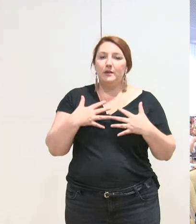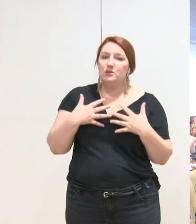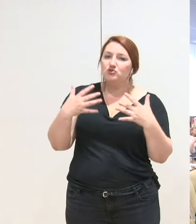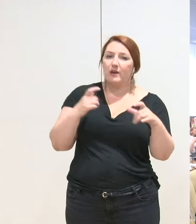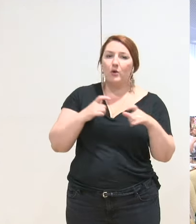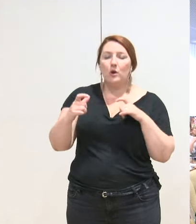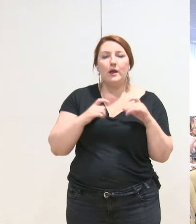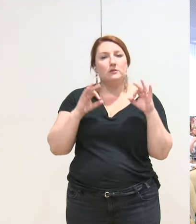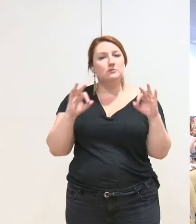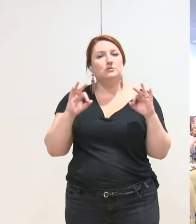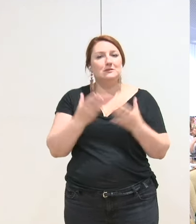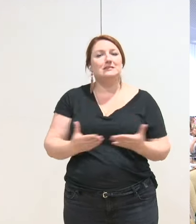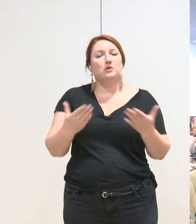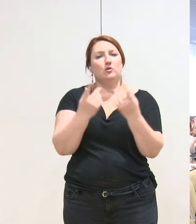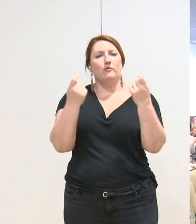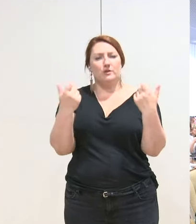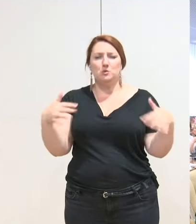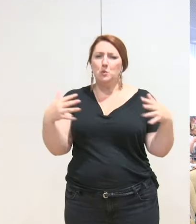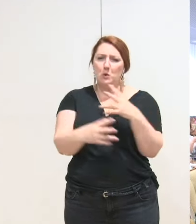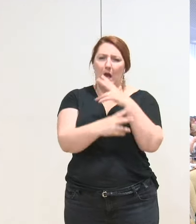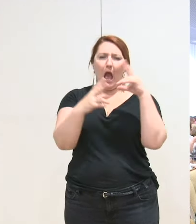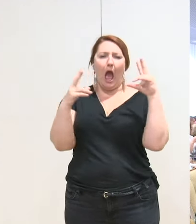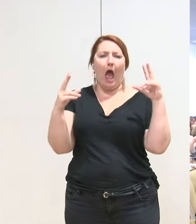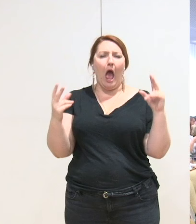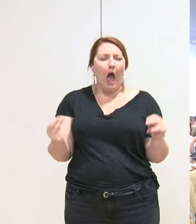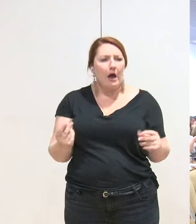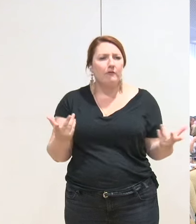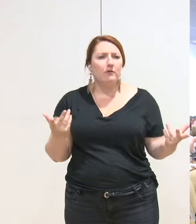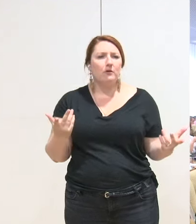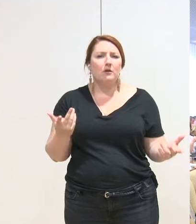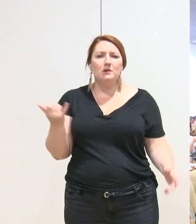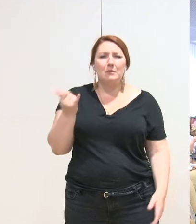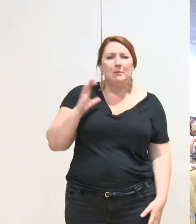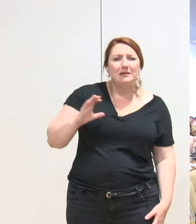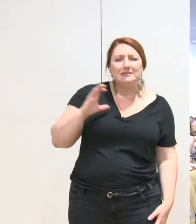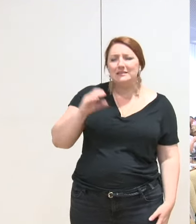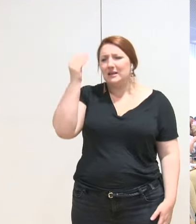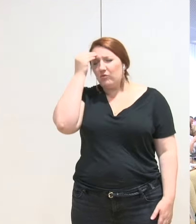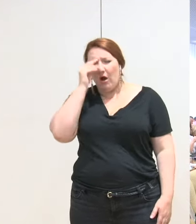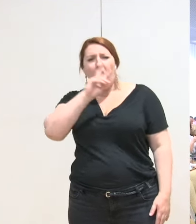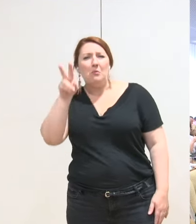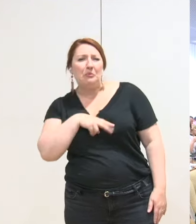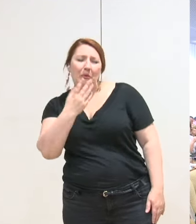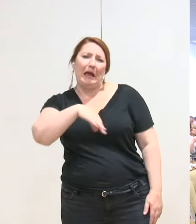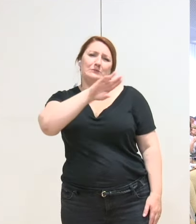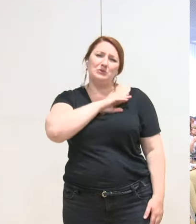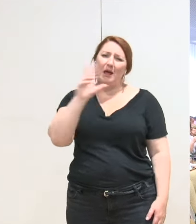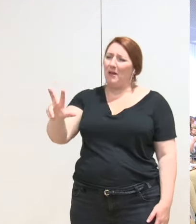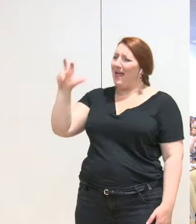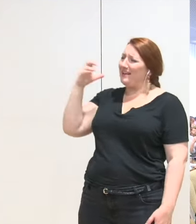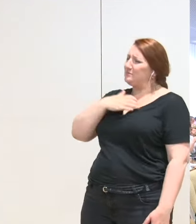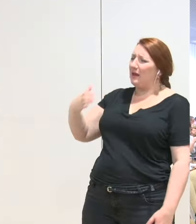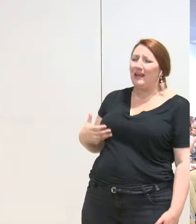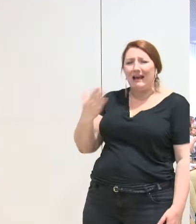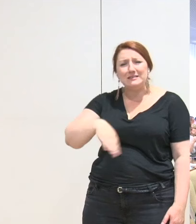la situation de nos finances est vraiment trop grave pour essayer de savoir ce qui vous incombe ou ce qui qui incombe à votre prédécesseur on